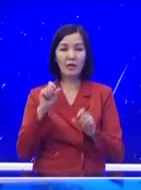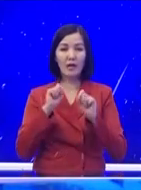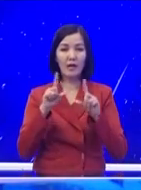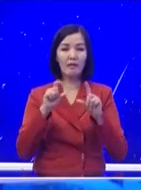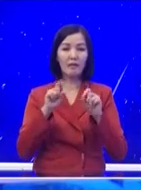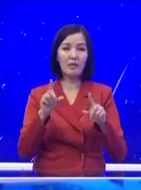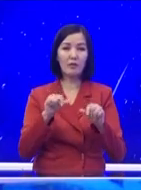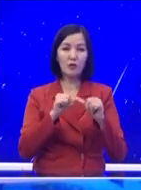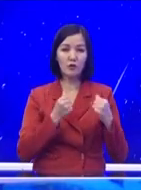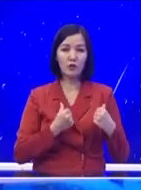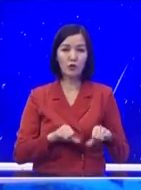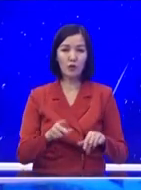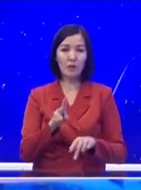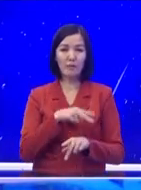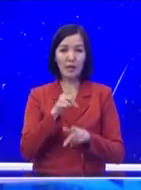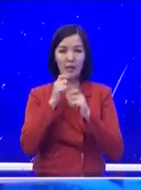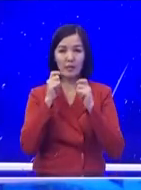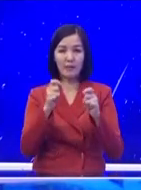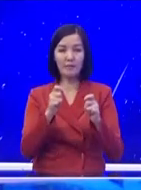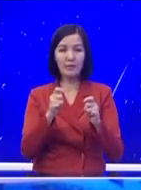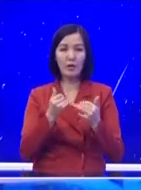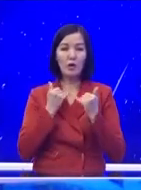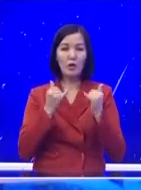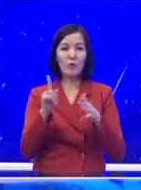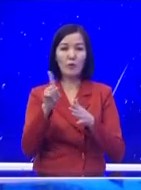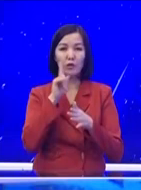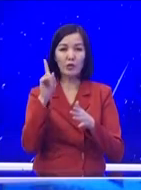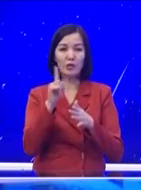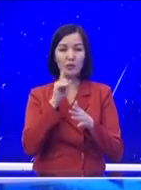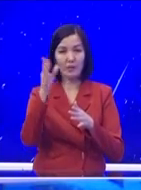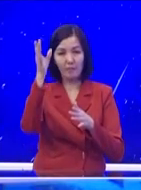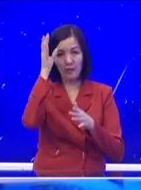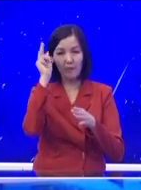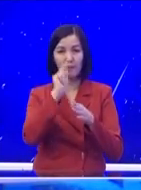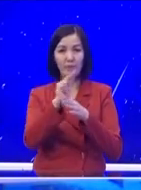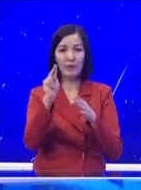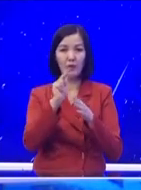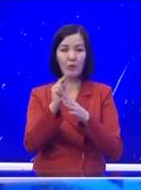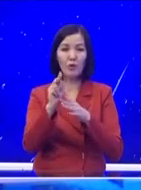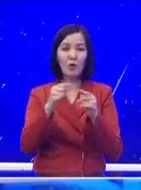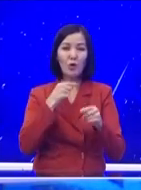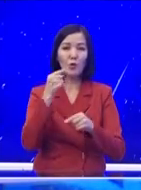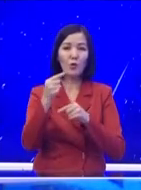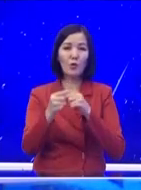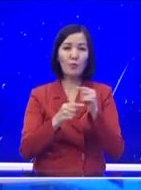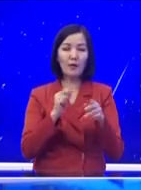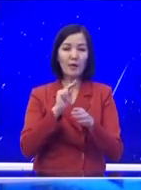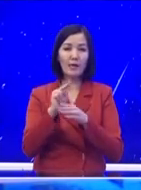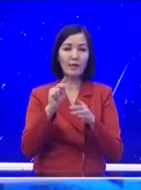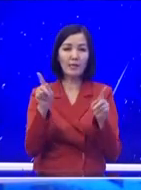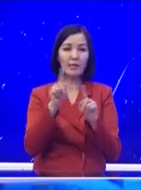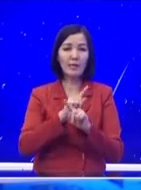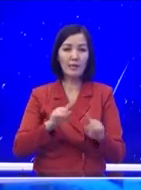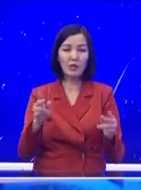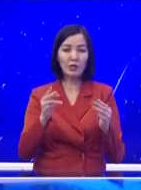Талдықорғанда алтын жүрек медалі табысталды. Мұндай құрмет жасөспірімдерге білім беру және өнегелі ұрпақ тәрбиелеуде сіңірген ерекше еңбегі